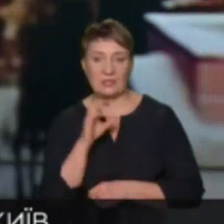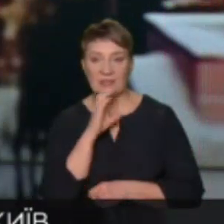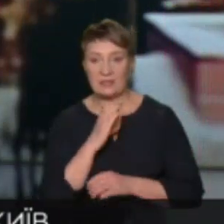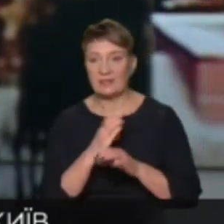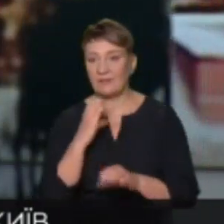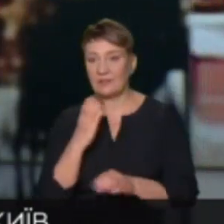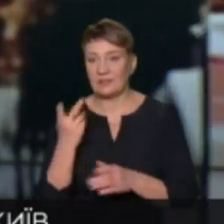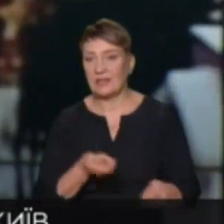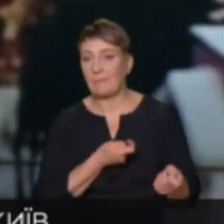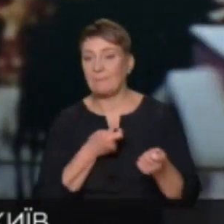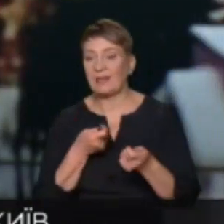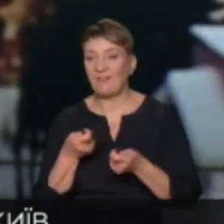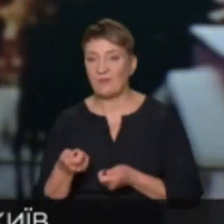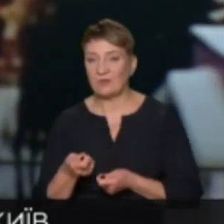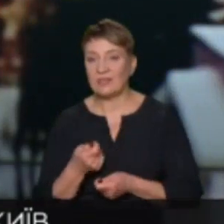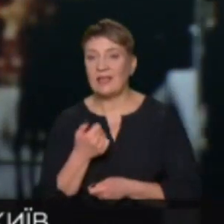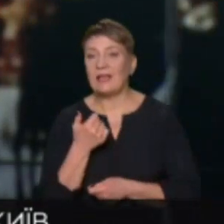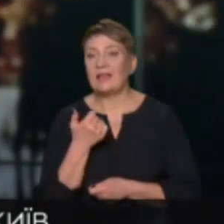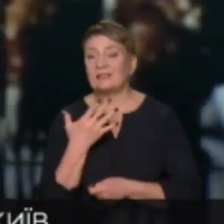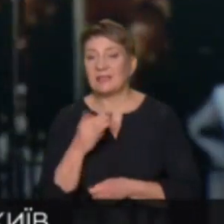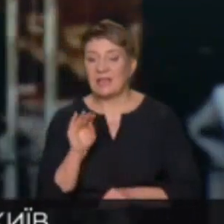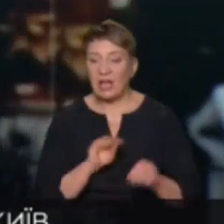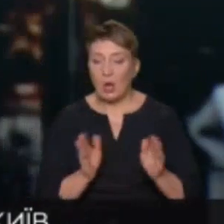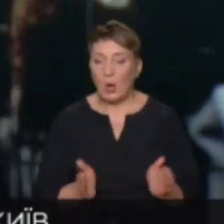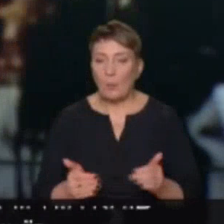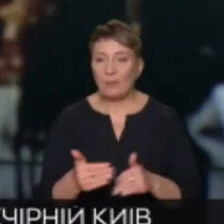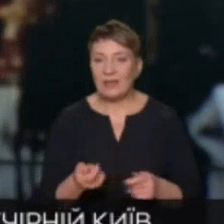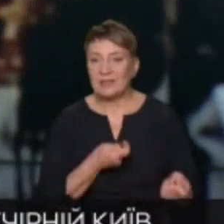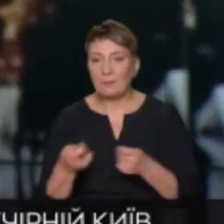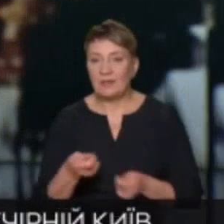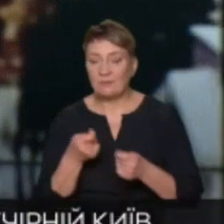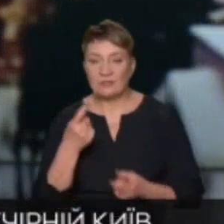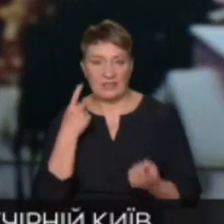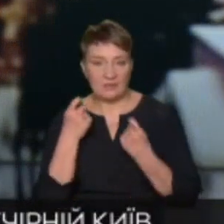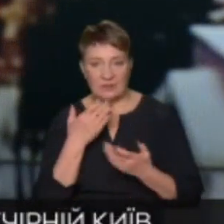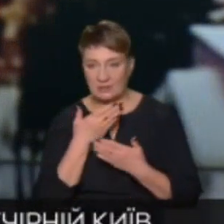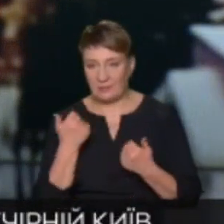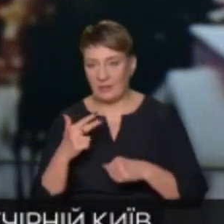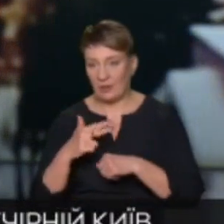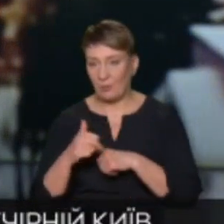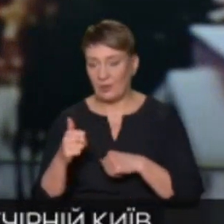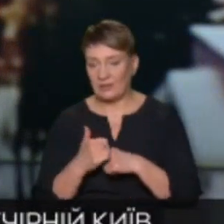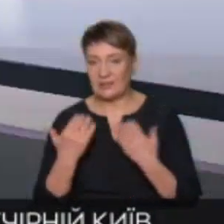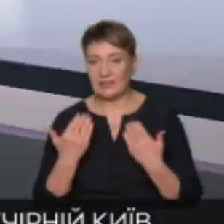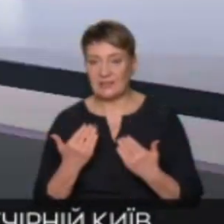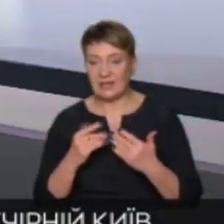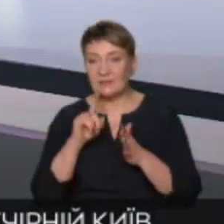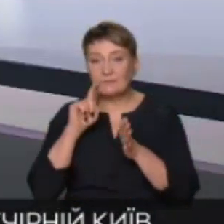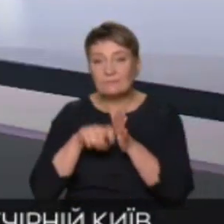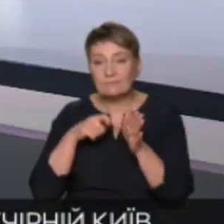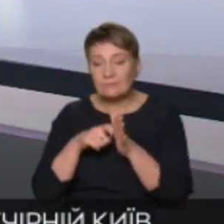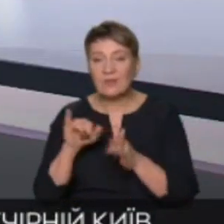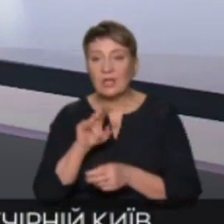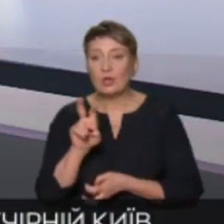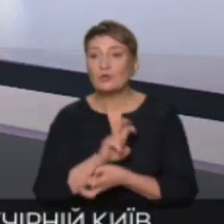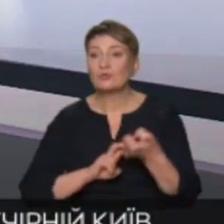яка перевозила їх скільки саме комплектів перевозили інформації немає і поліція зараз розслідує оцю крадіжку і шукає